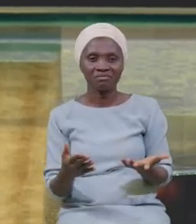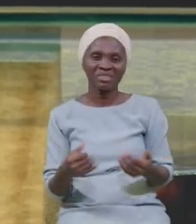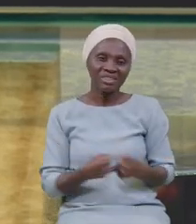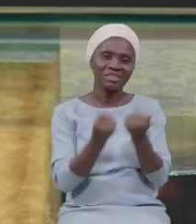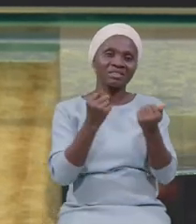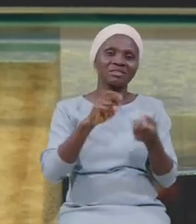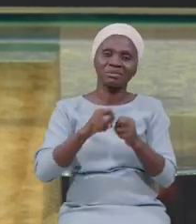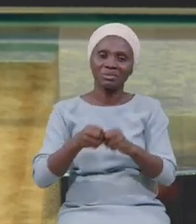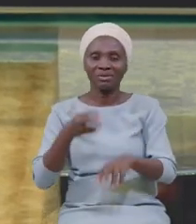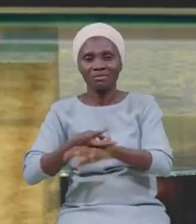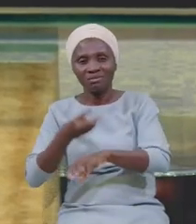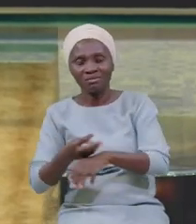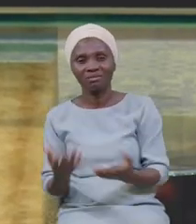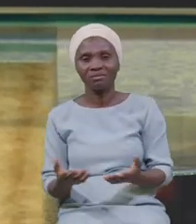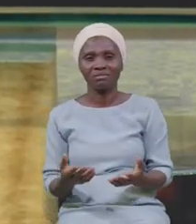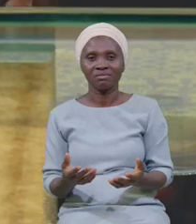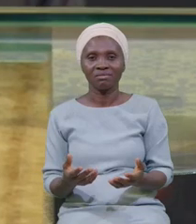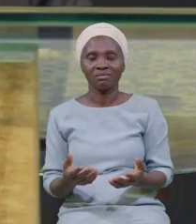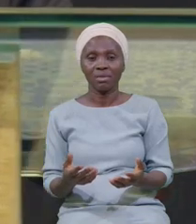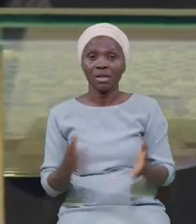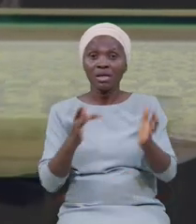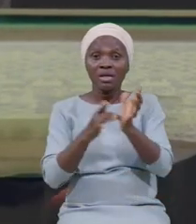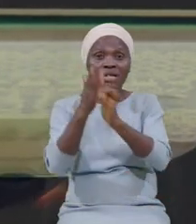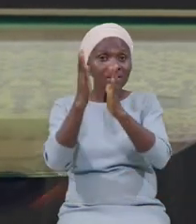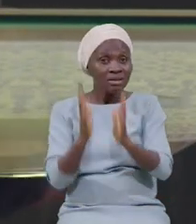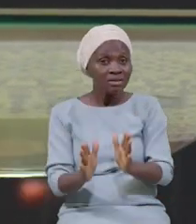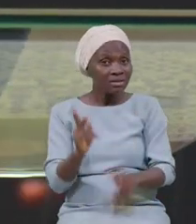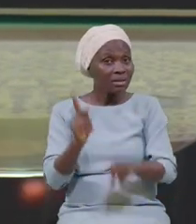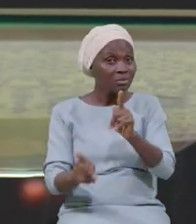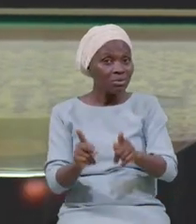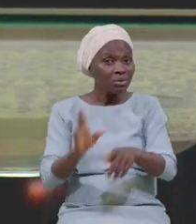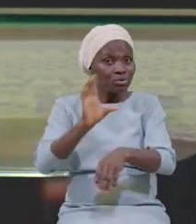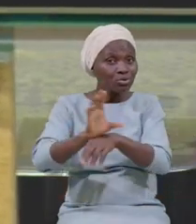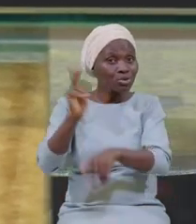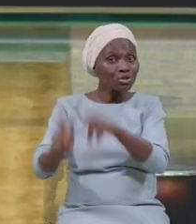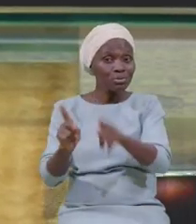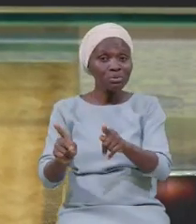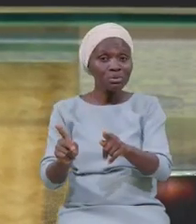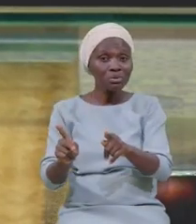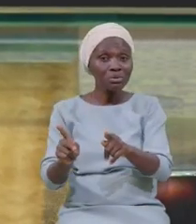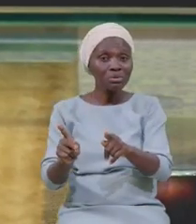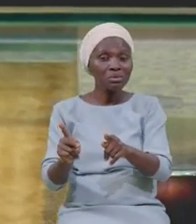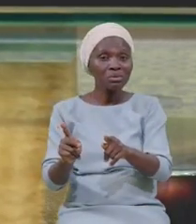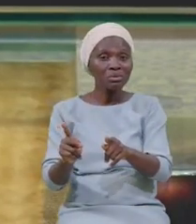difficultés, les chrétiens, ceux qui vont à l'église,